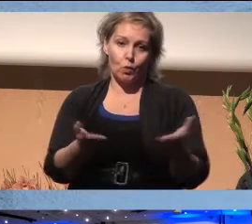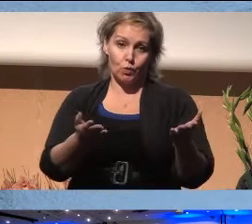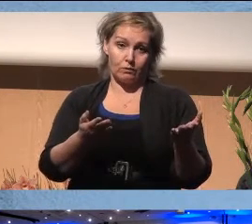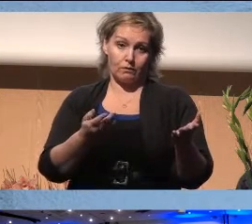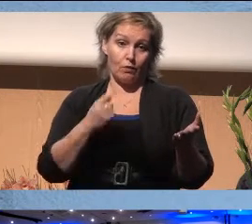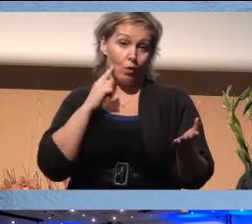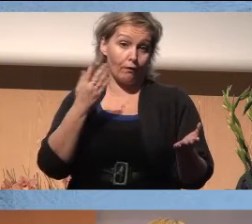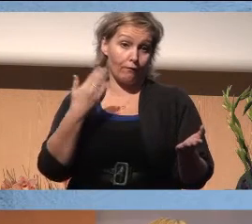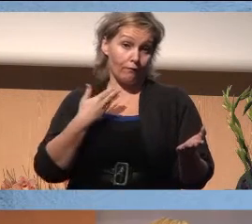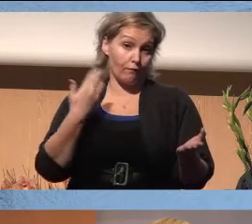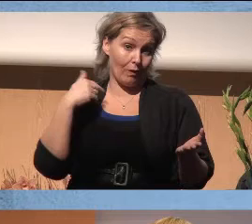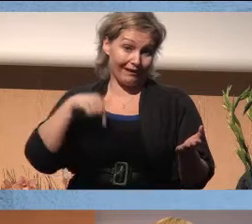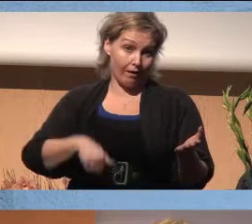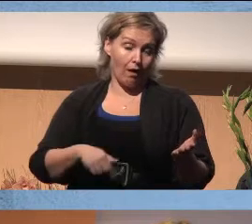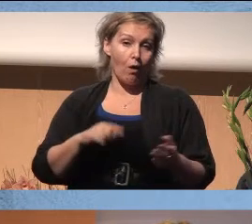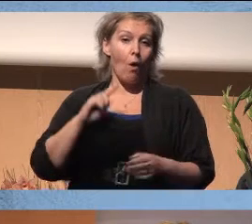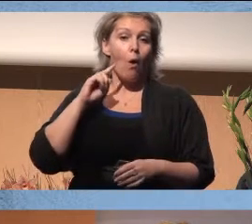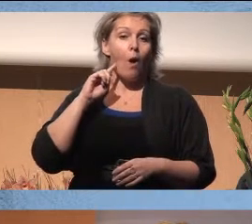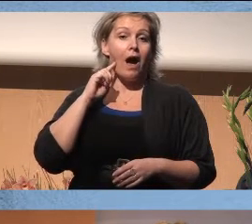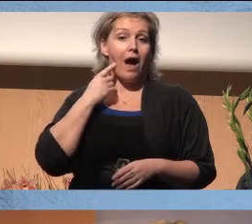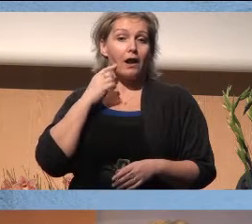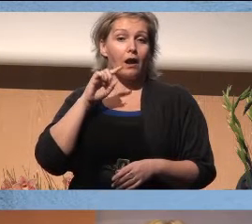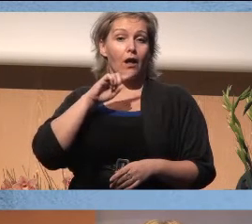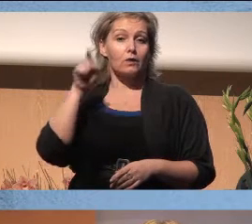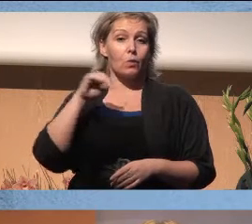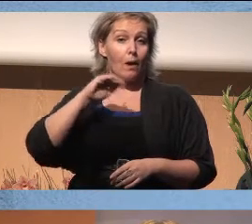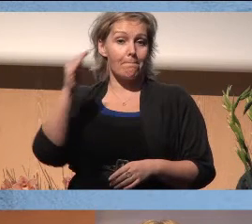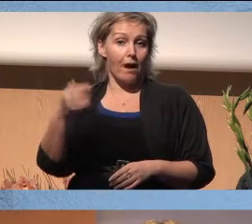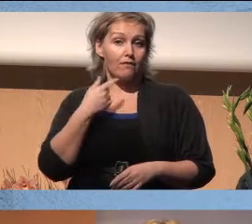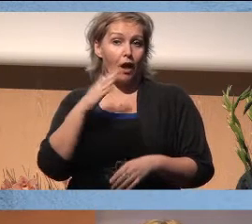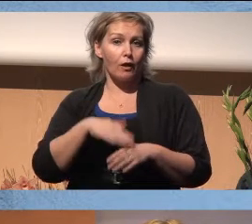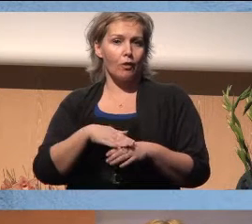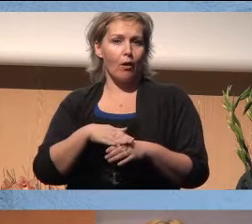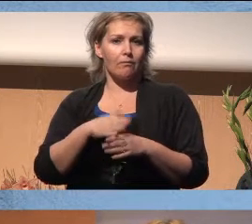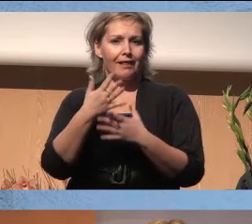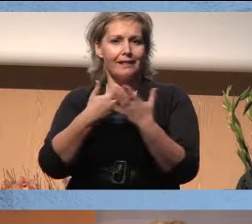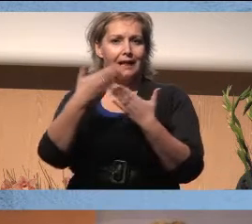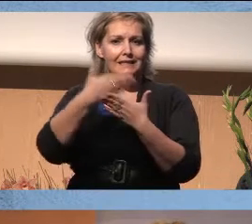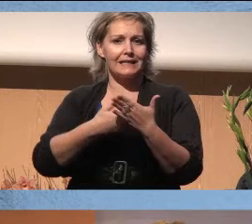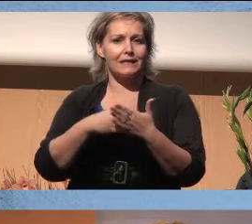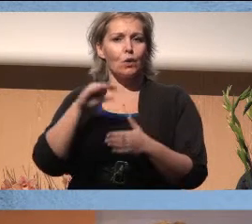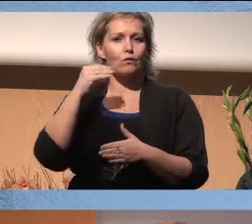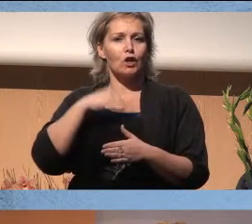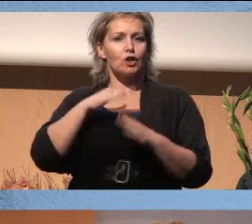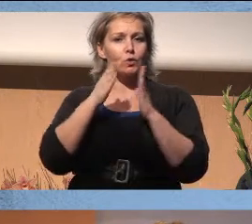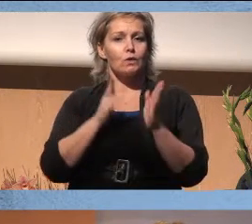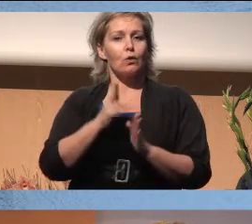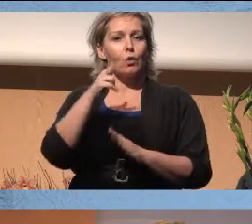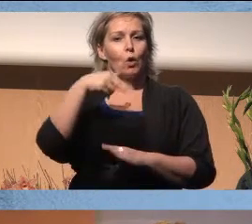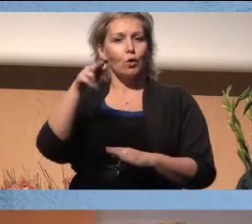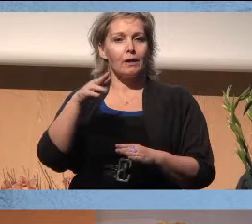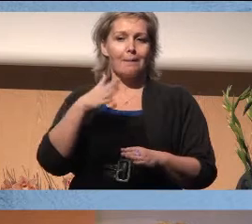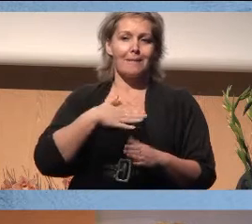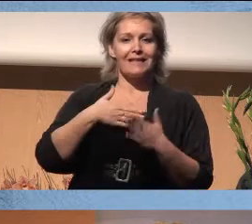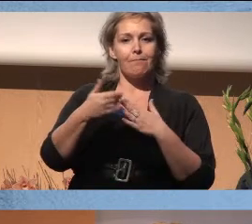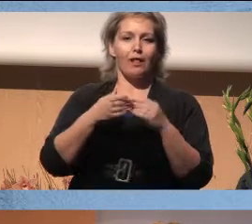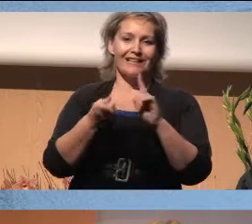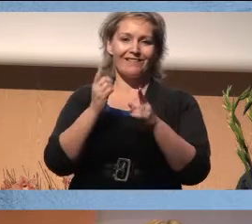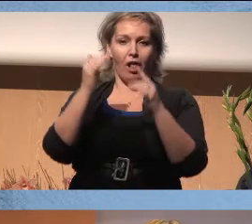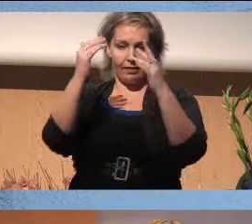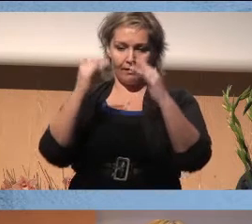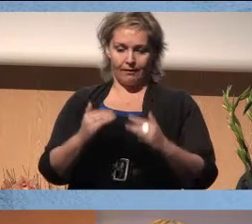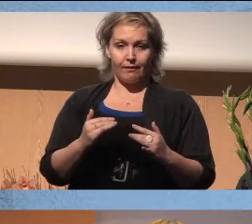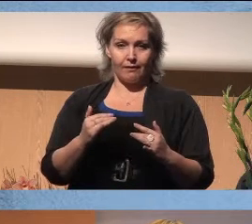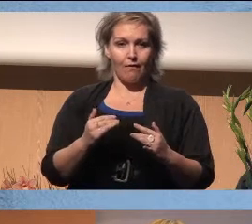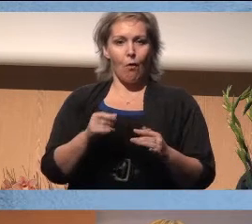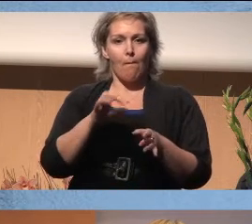dag. Og Erna Solberg fortalte om nettsiden til Universitetssykehuset Nord-Norge, mine behandlingsvalg,